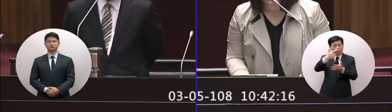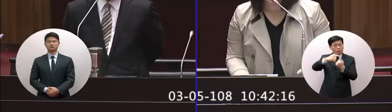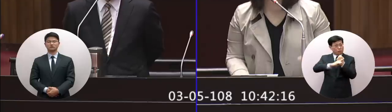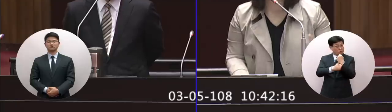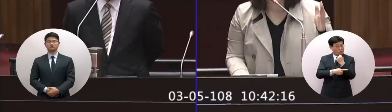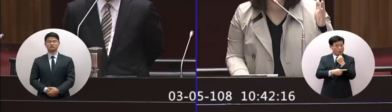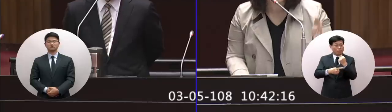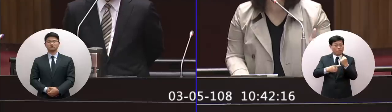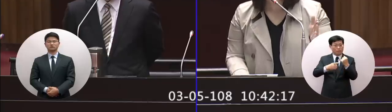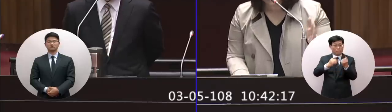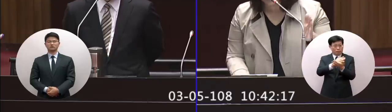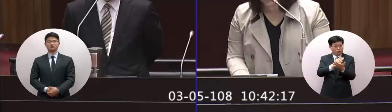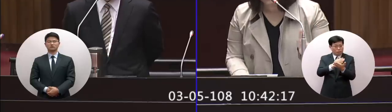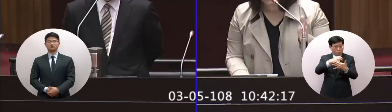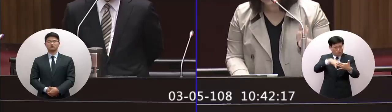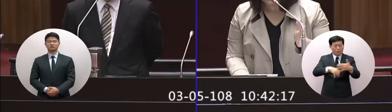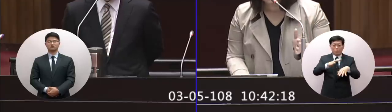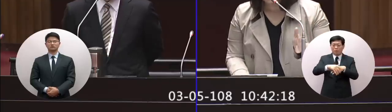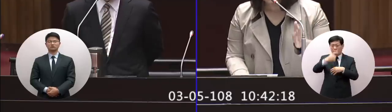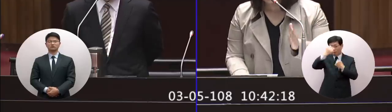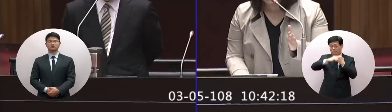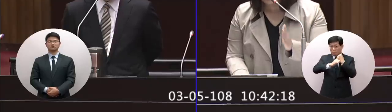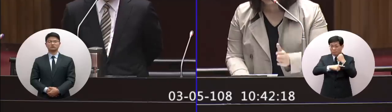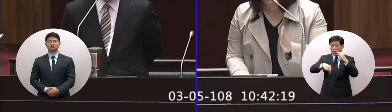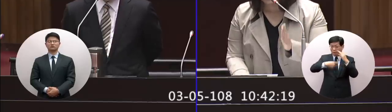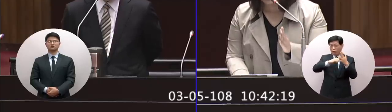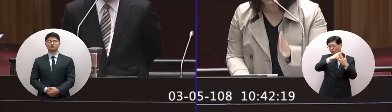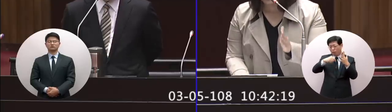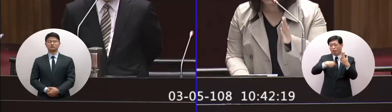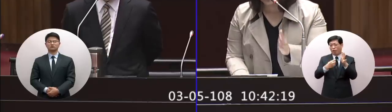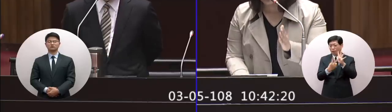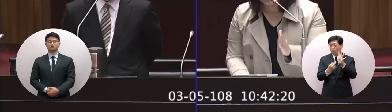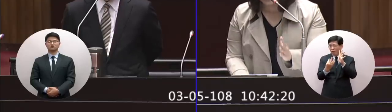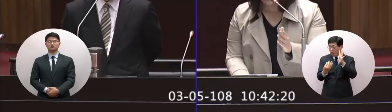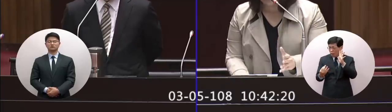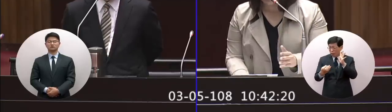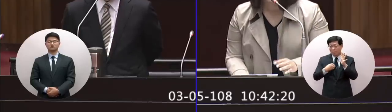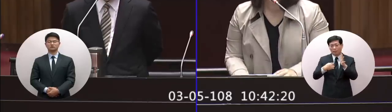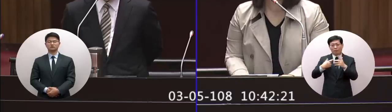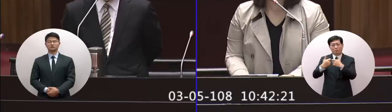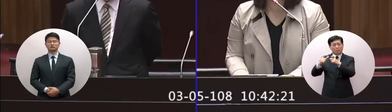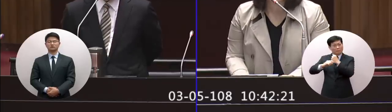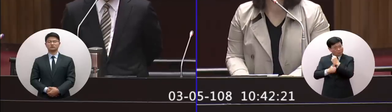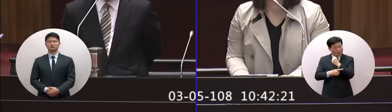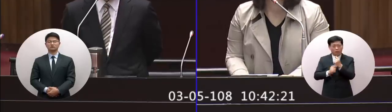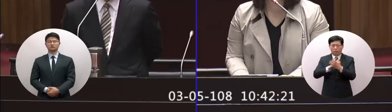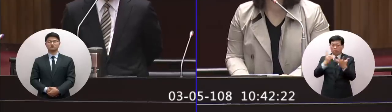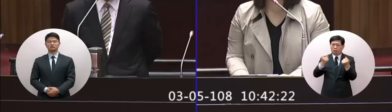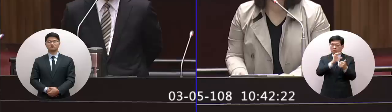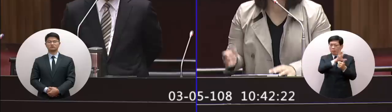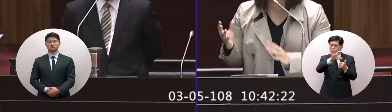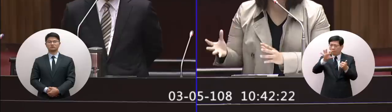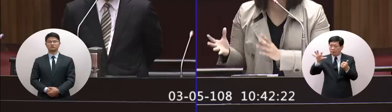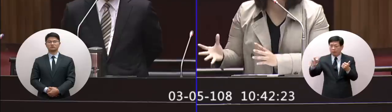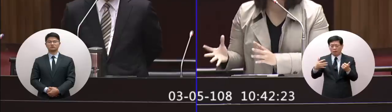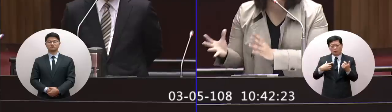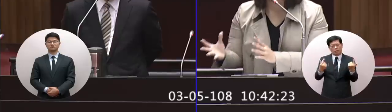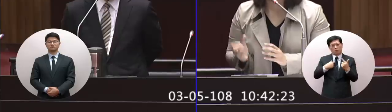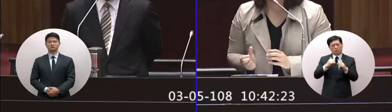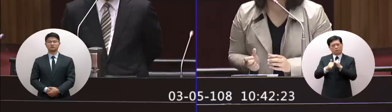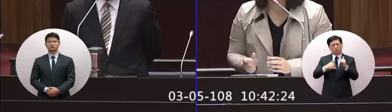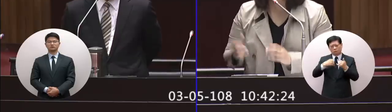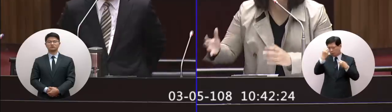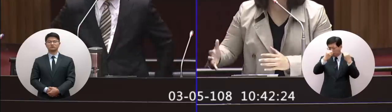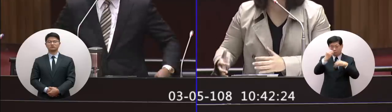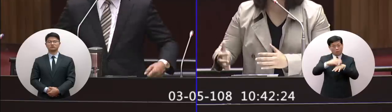面会不会就充斥着，比如说司法院四字第……解释施行法，会不会到最后反的是弄得民众